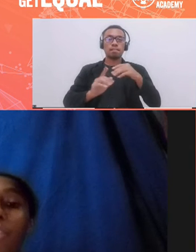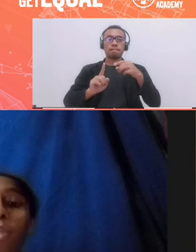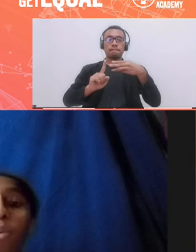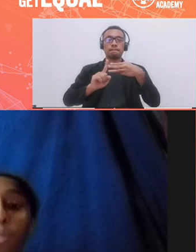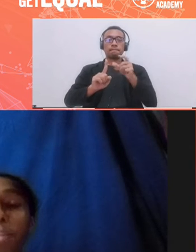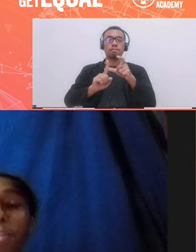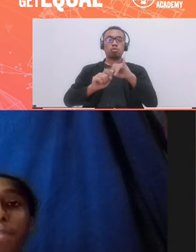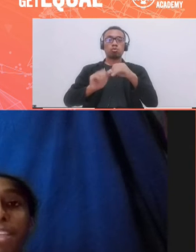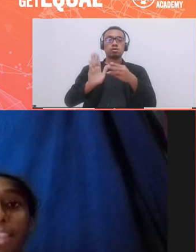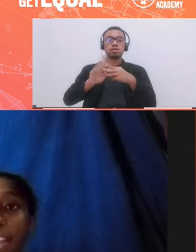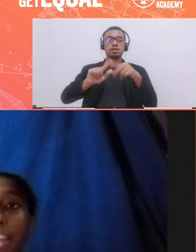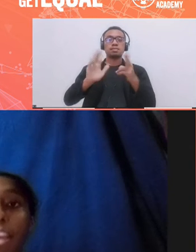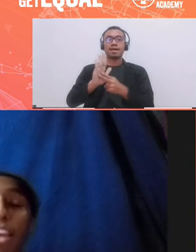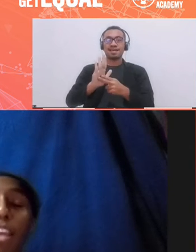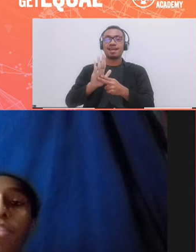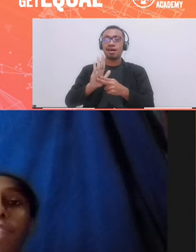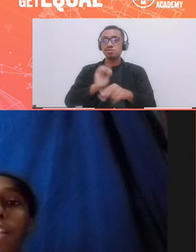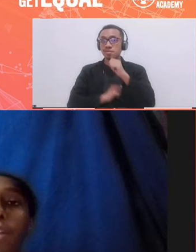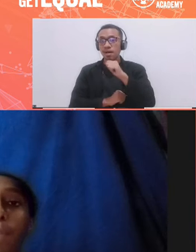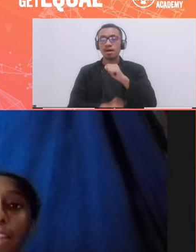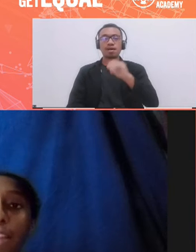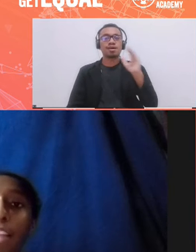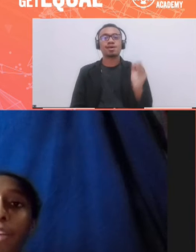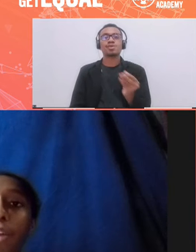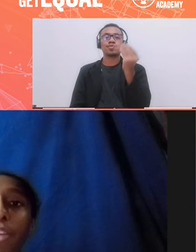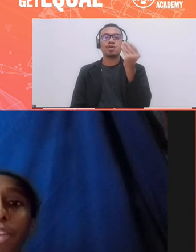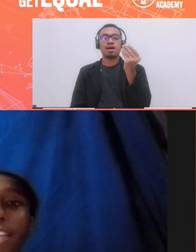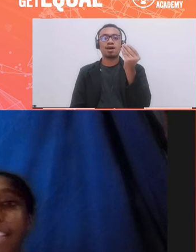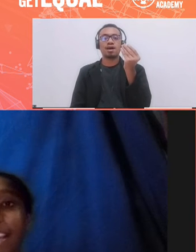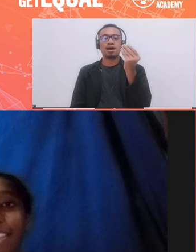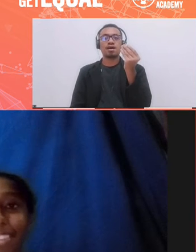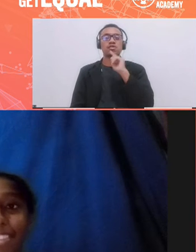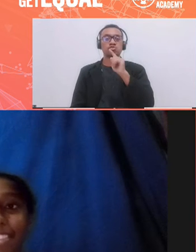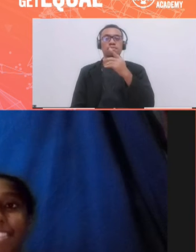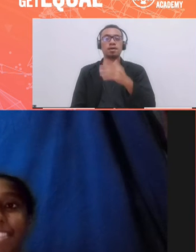selaku Ketua Umum dan Pendiri Inovator 4.0 Indonesia.